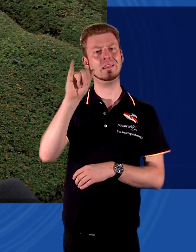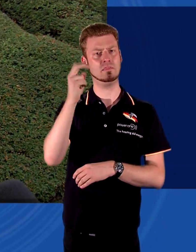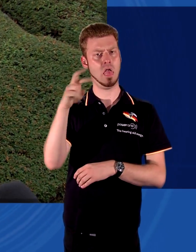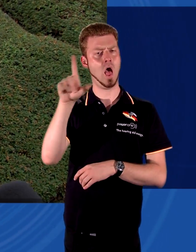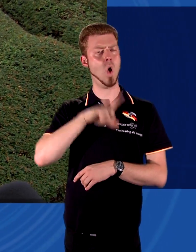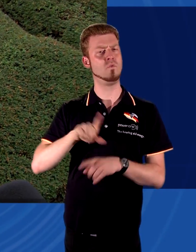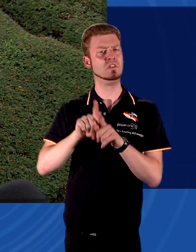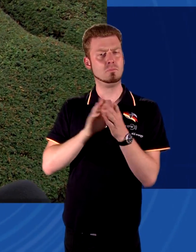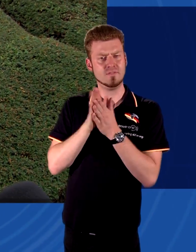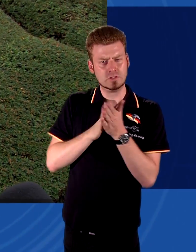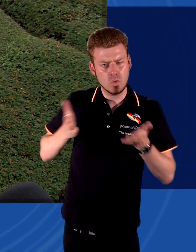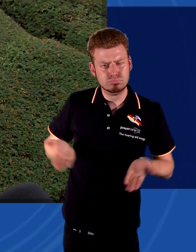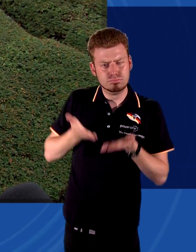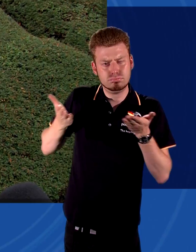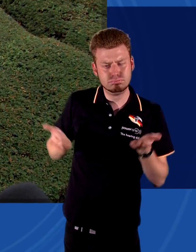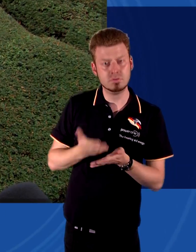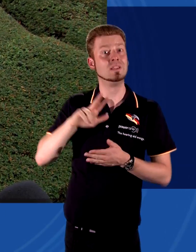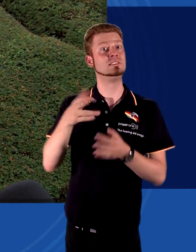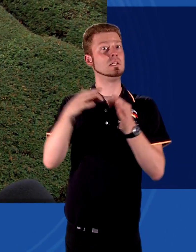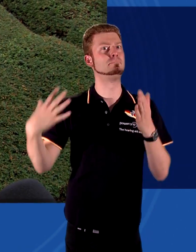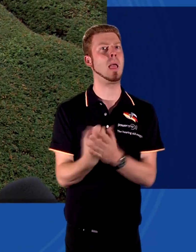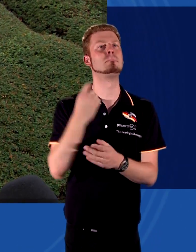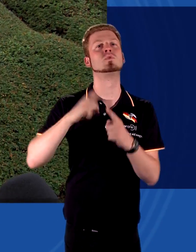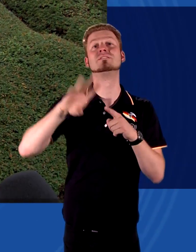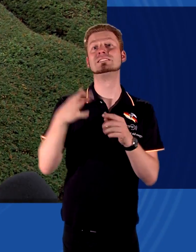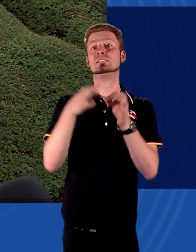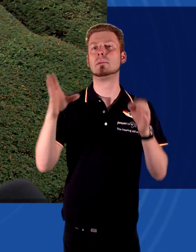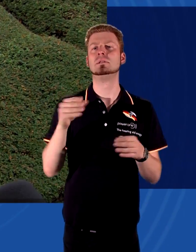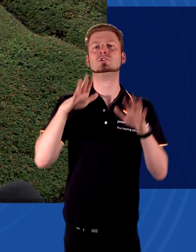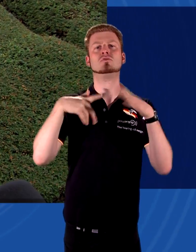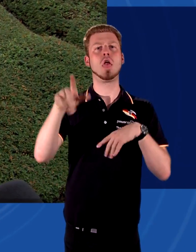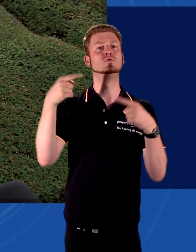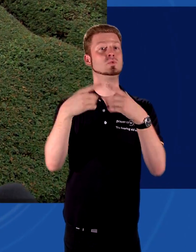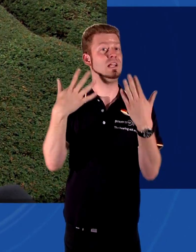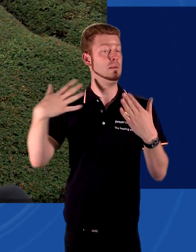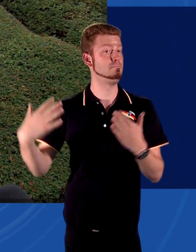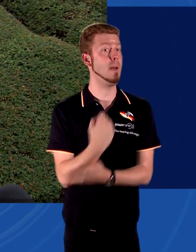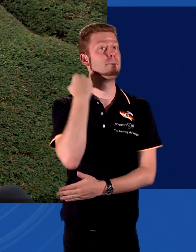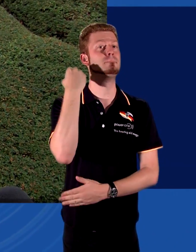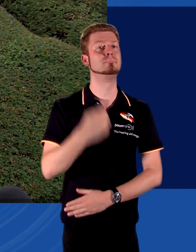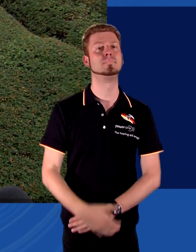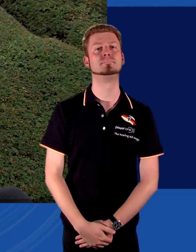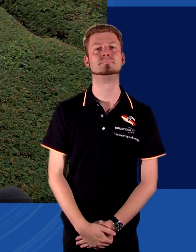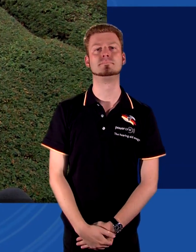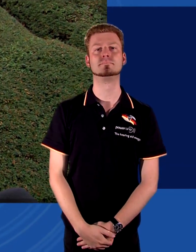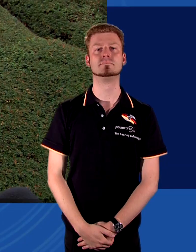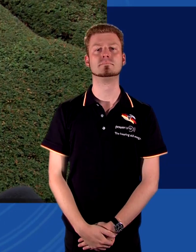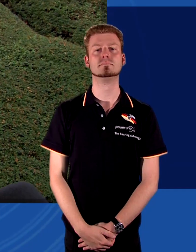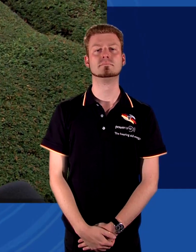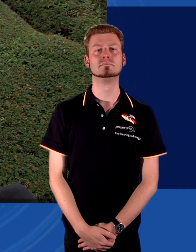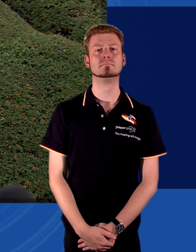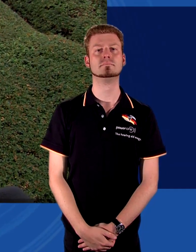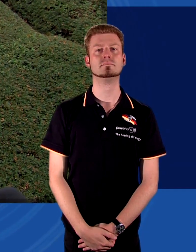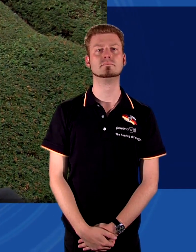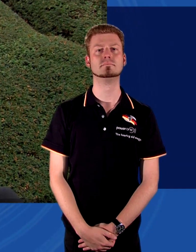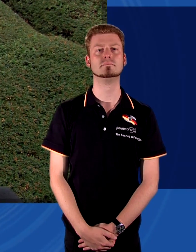ersten Satz gewonnen, den zweiten habe ich dann leider verloren, aber dann hat der Rainer mich